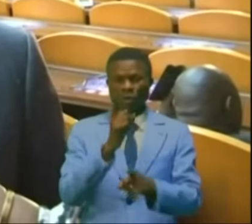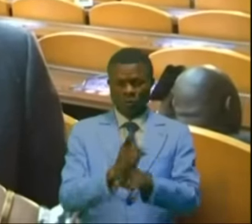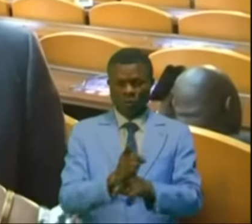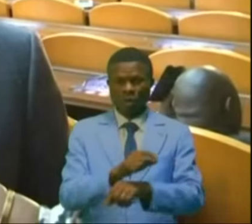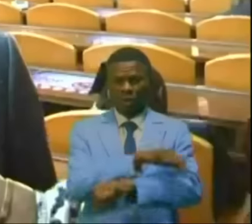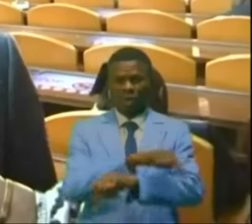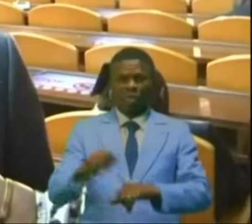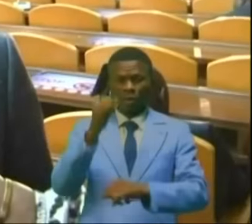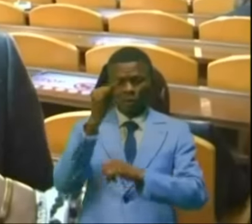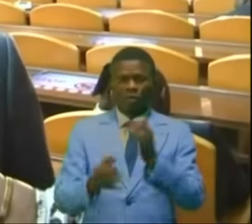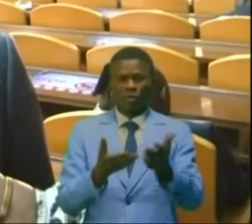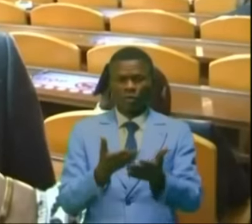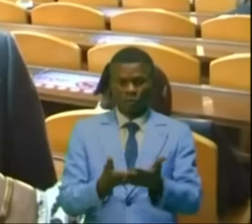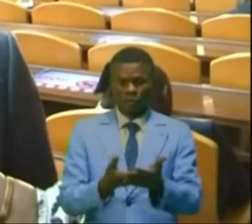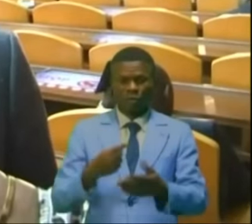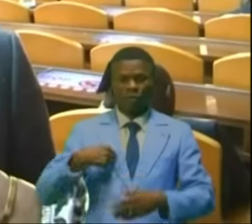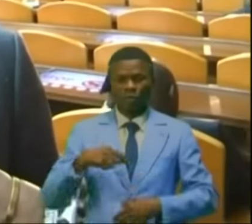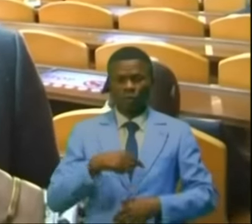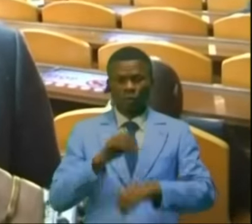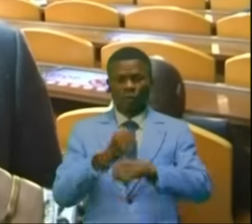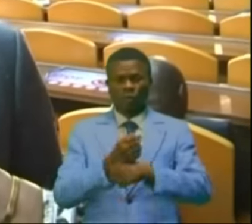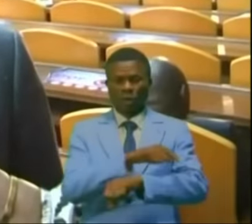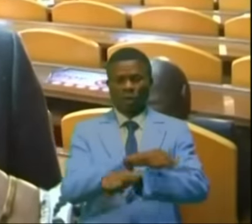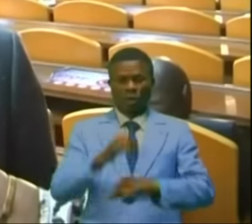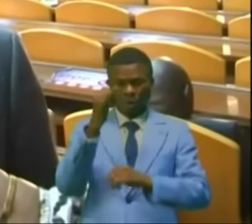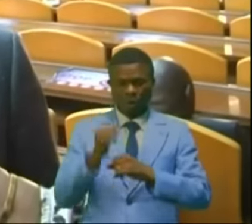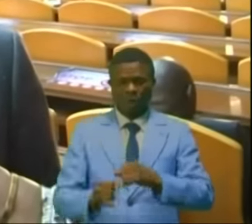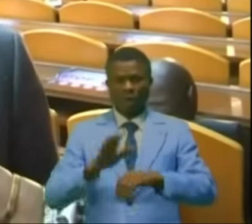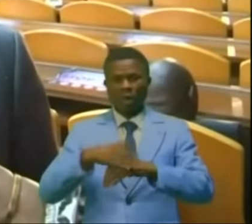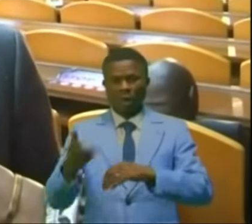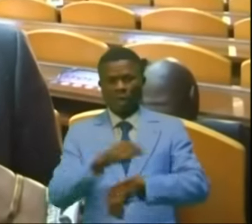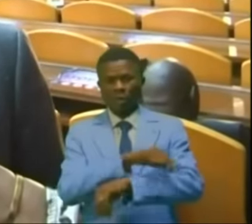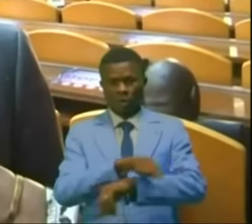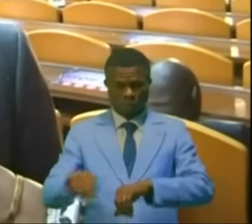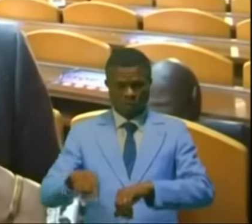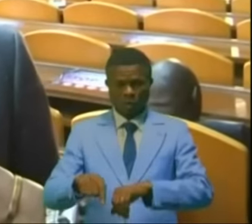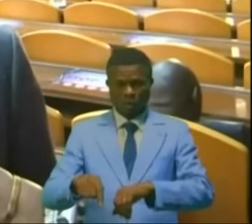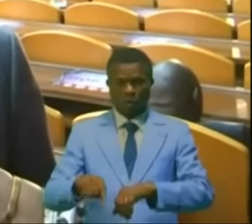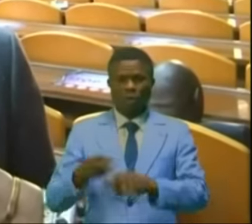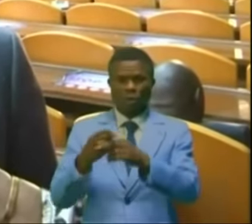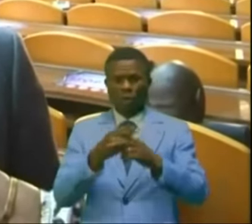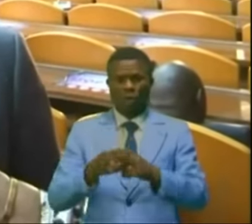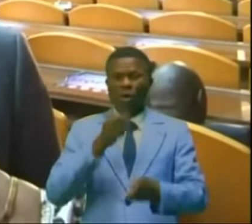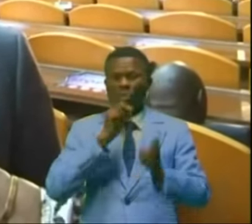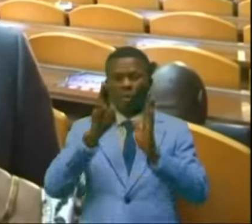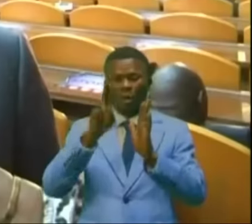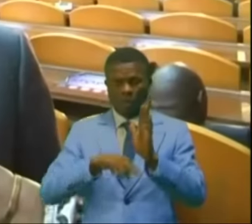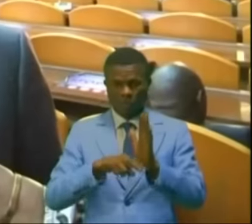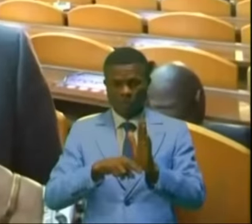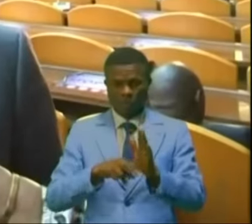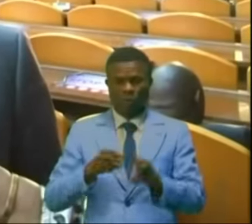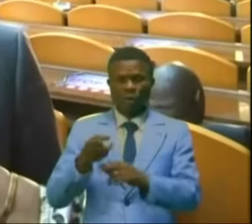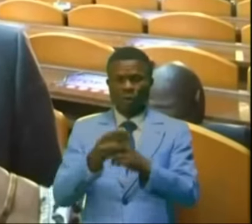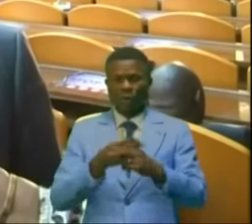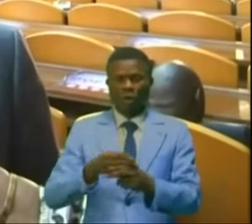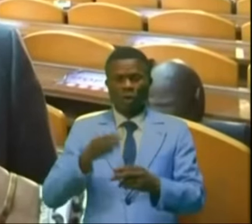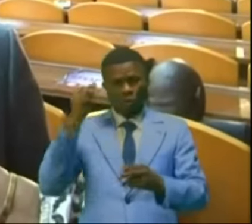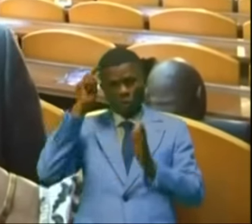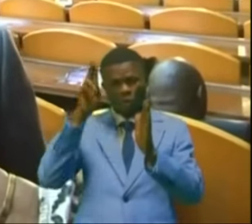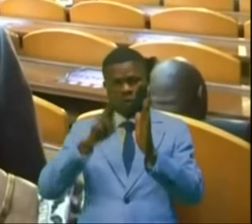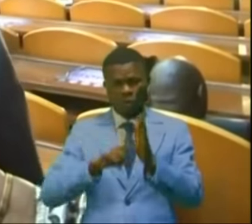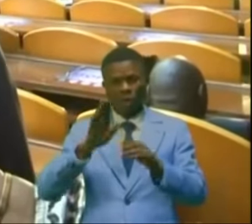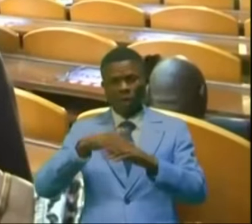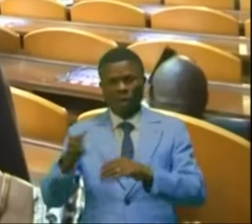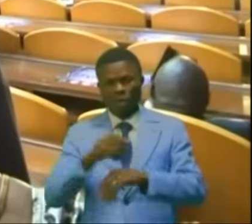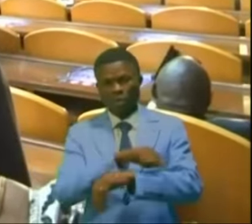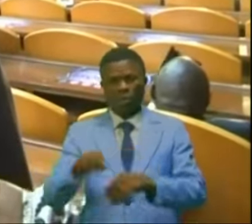bureaux définitifs. Et là, nous venons d'installer le bureau. Et après les bureaux, c'est le contrôle du Parlement, le contrôle plutôt du gouvernement. Après les bureaux, c'est